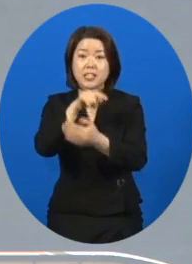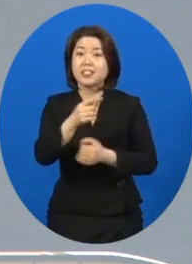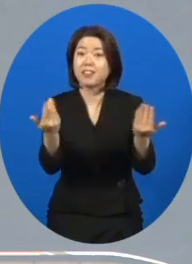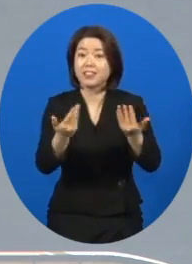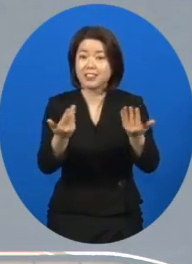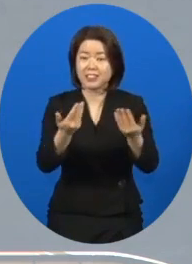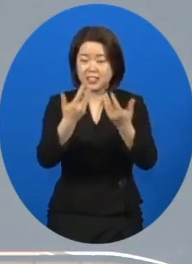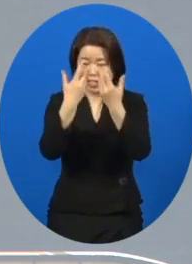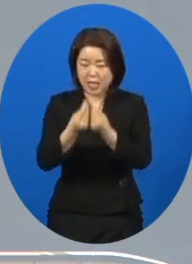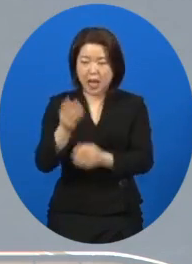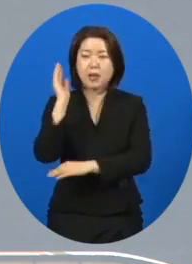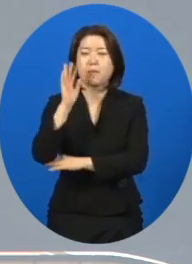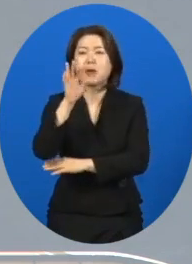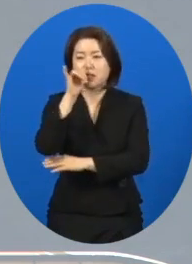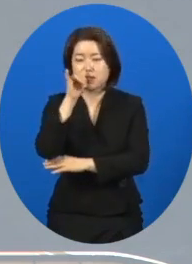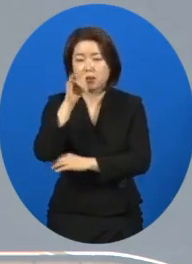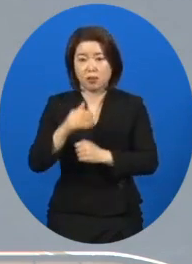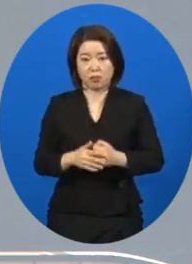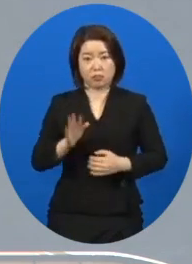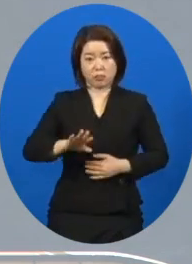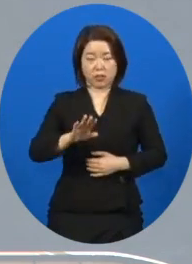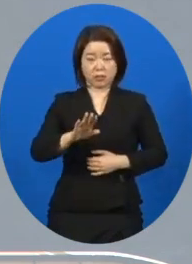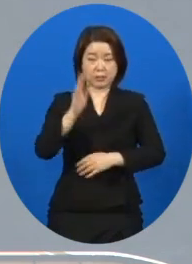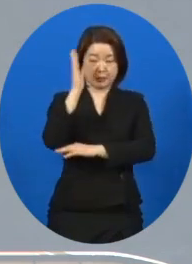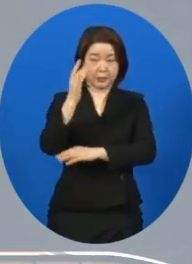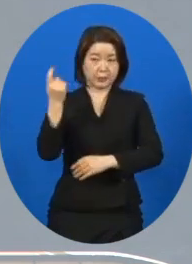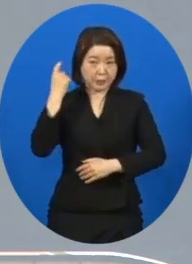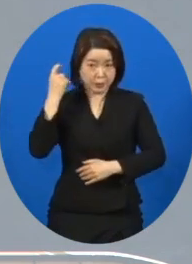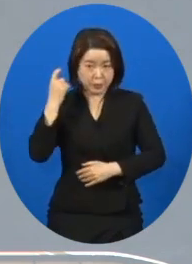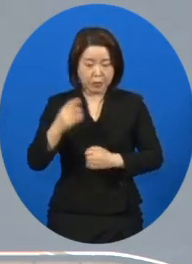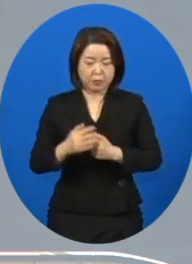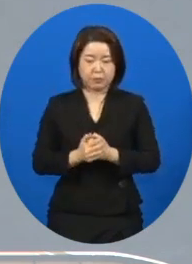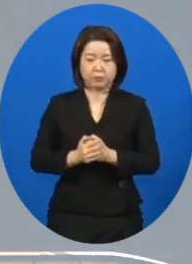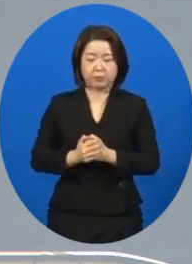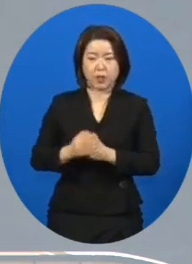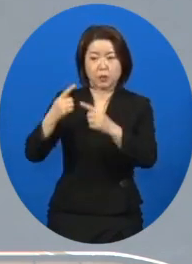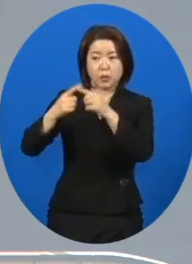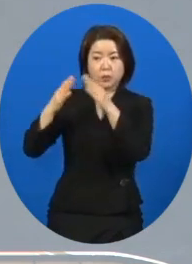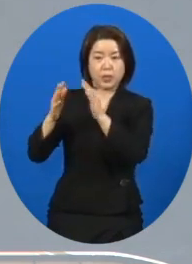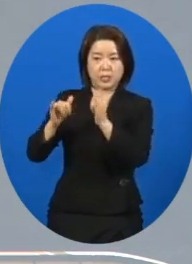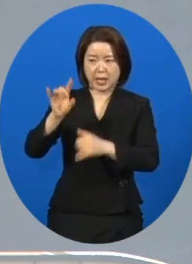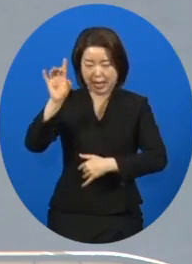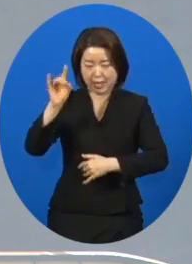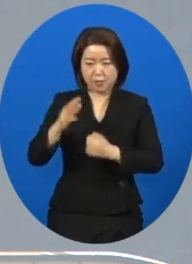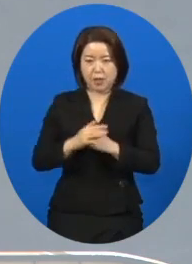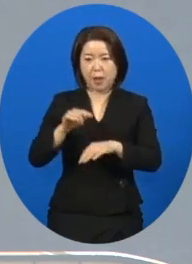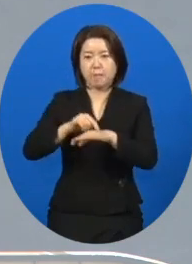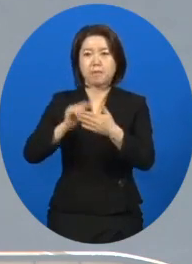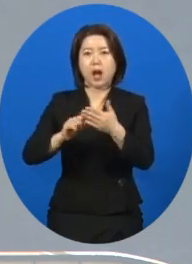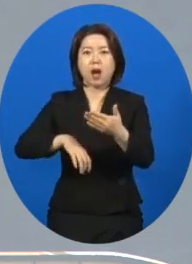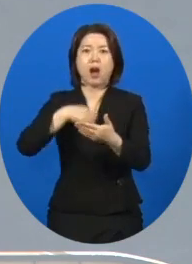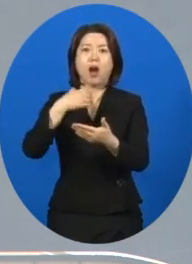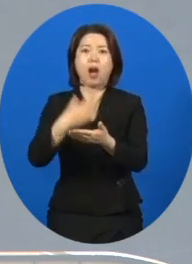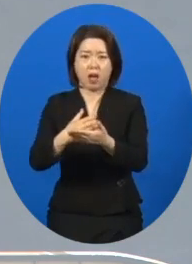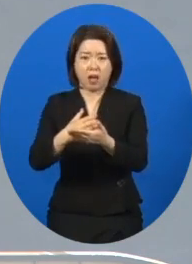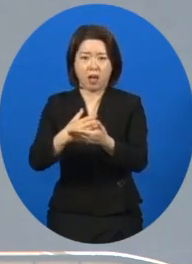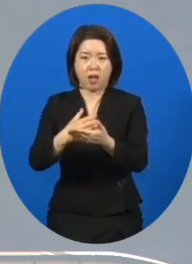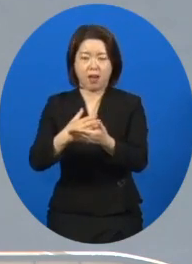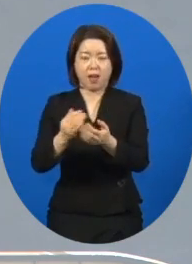있었노라고. 우리 교우 중에 한 분이 그 설교를 듣고 마음에 참 감동을 받아서